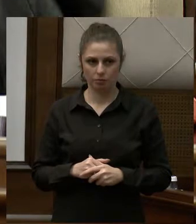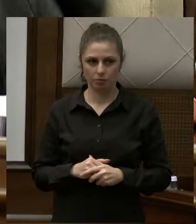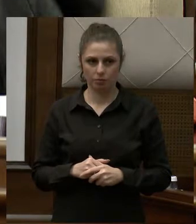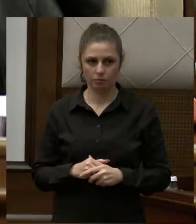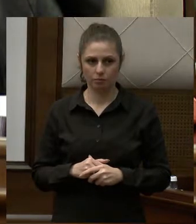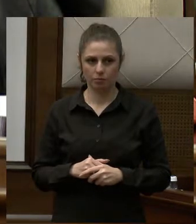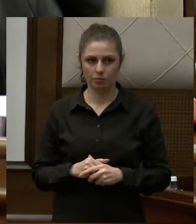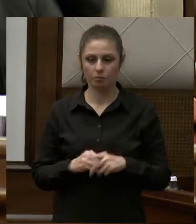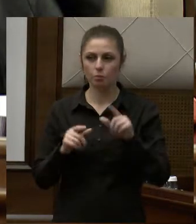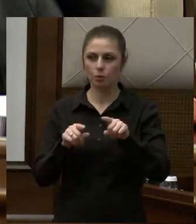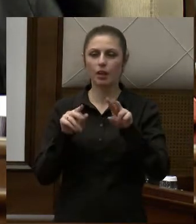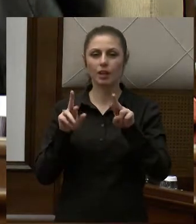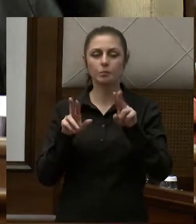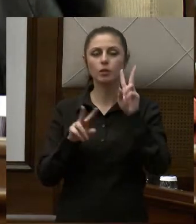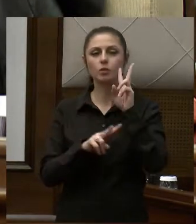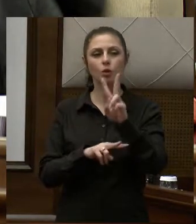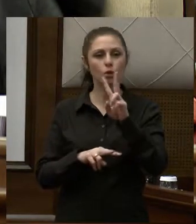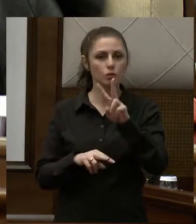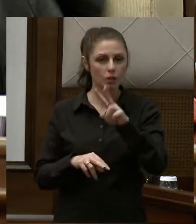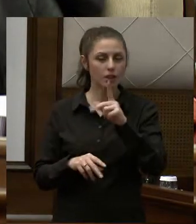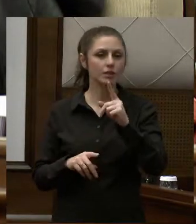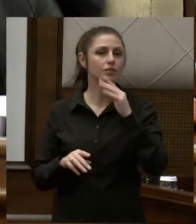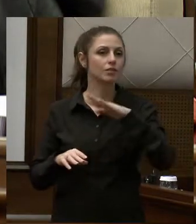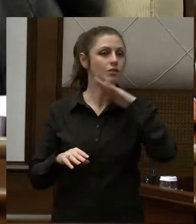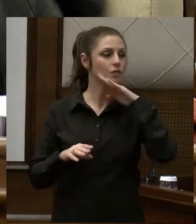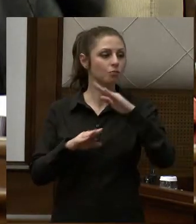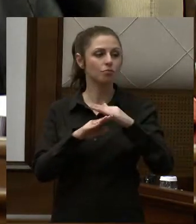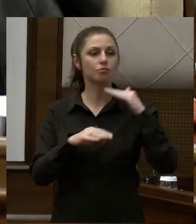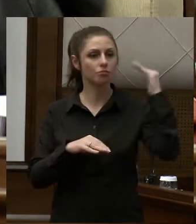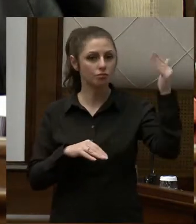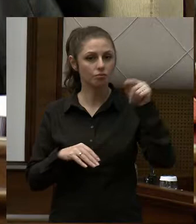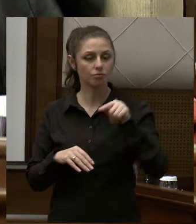bu tür görüntülerden yurt dışındaki